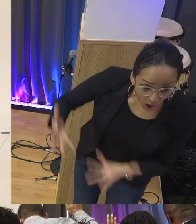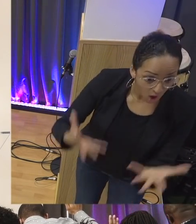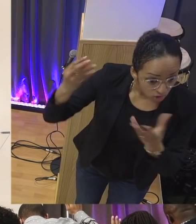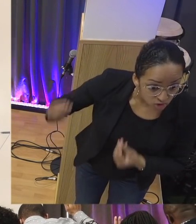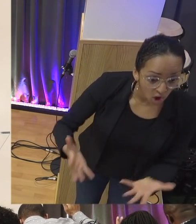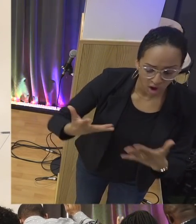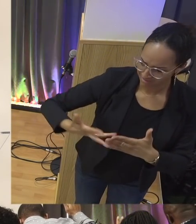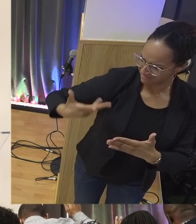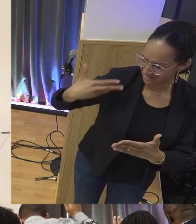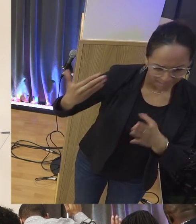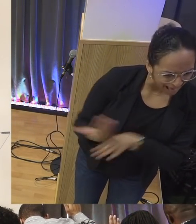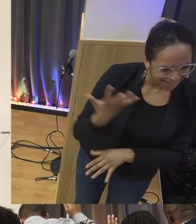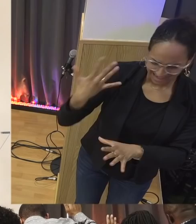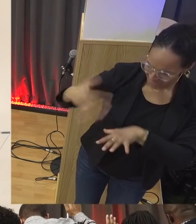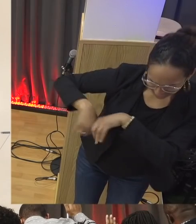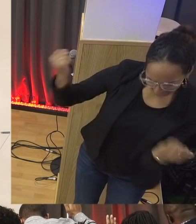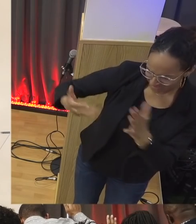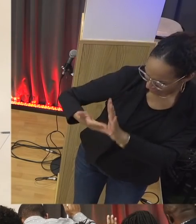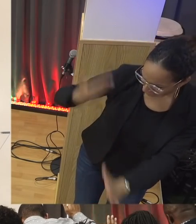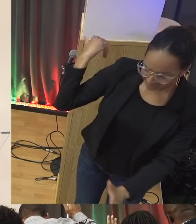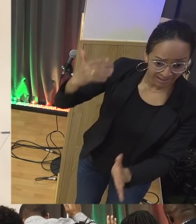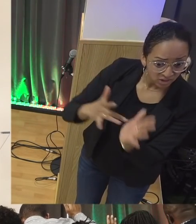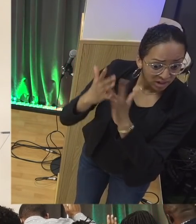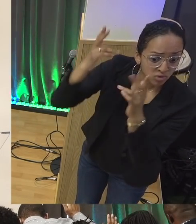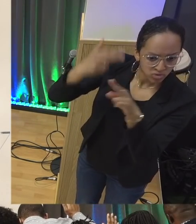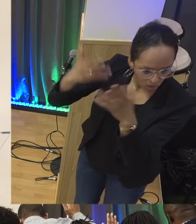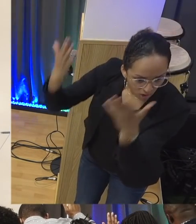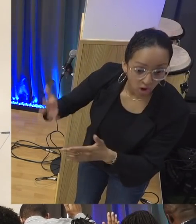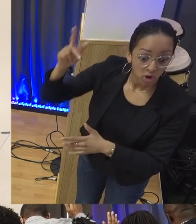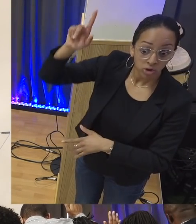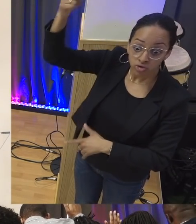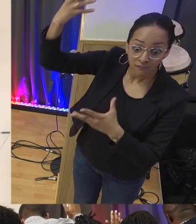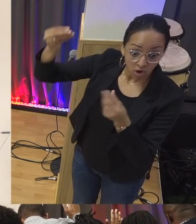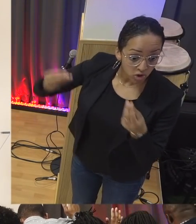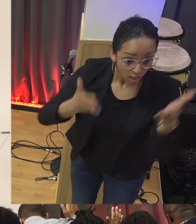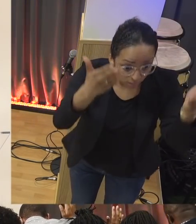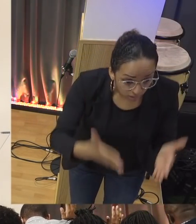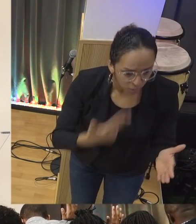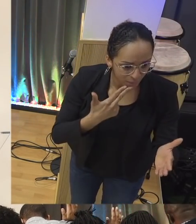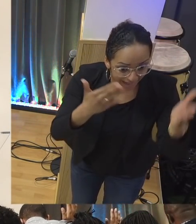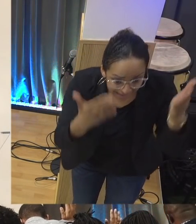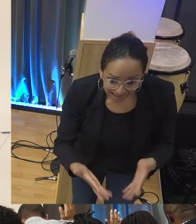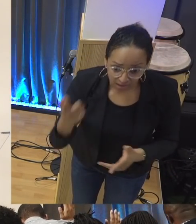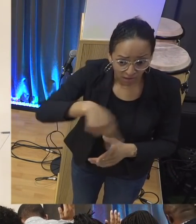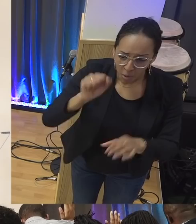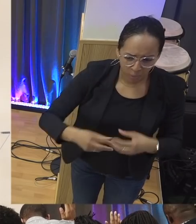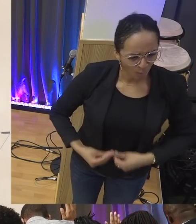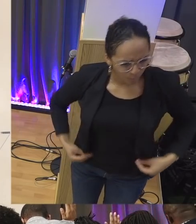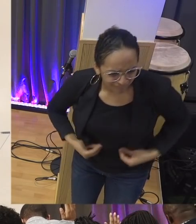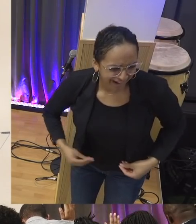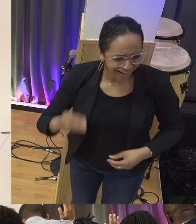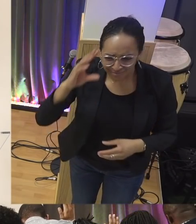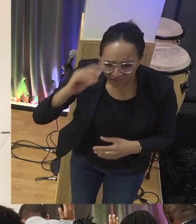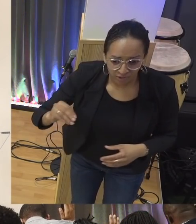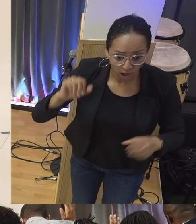je le brise au nom de Jésus parce qu'on t'a dit que tu ne serviras pas. Mais Dieu veut se servir de toi d'une manière extraordinaire. Tu peux être un ouvrier professionnel